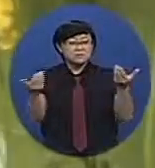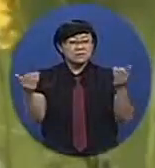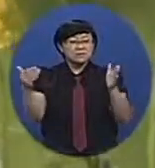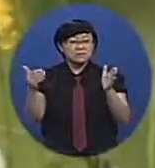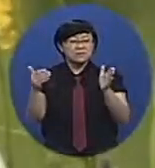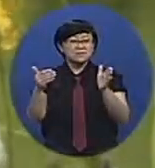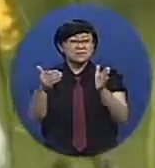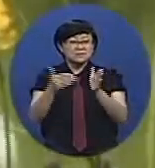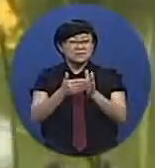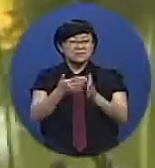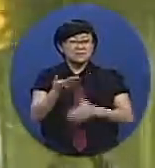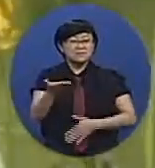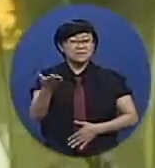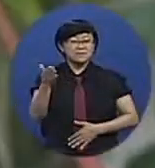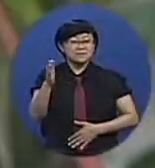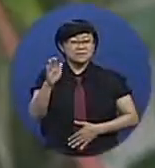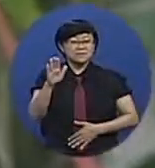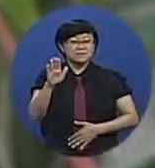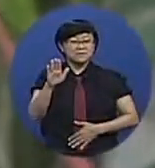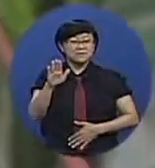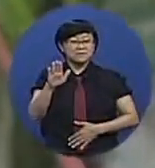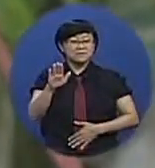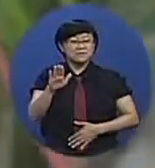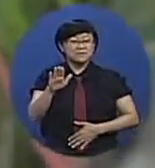이별로 끝난다 해도